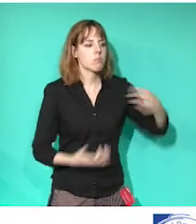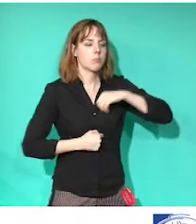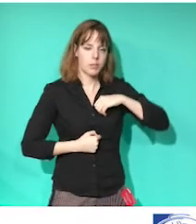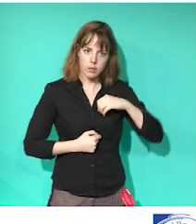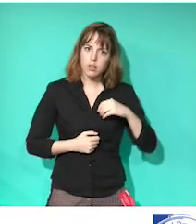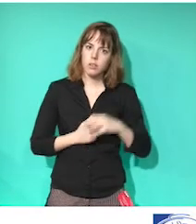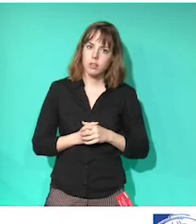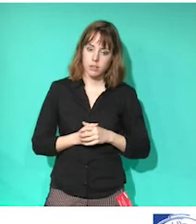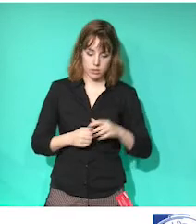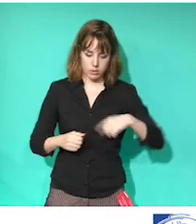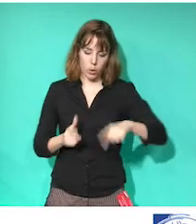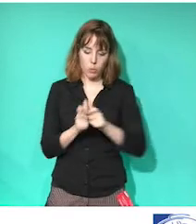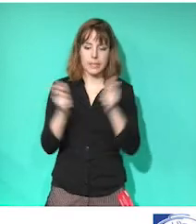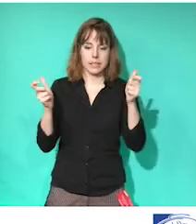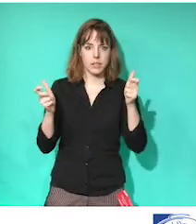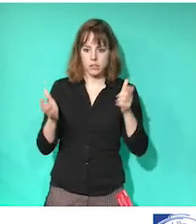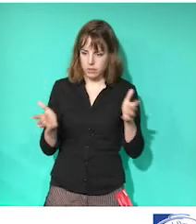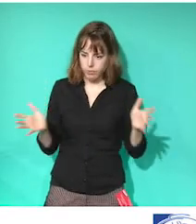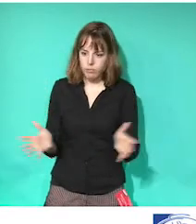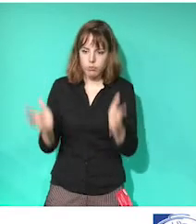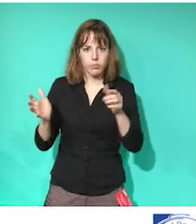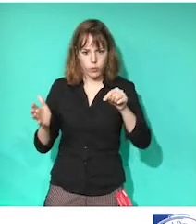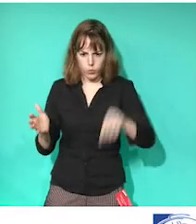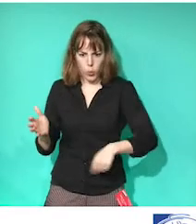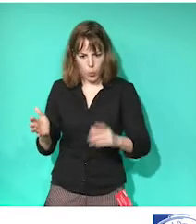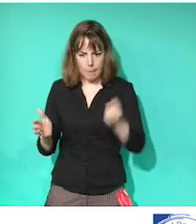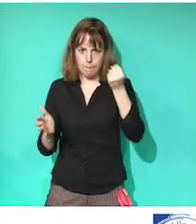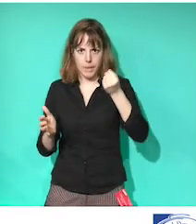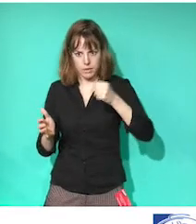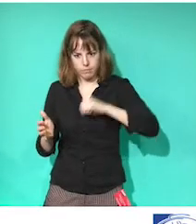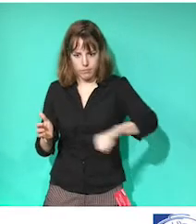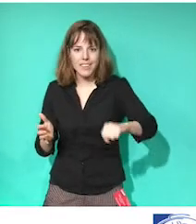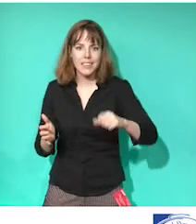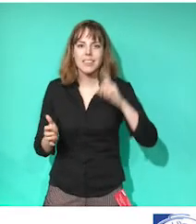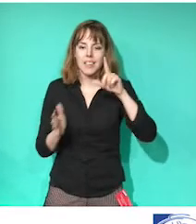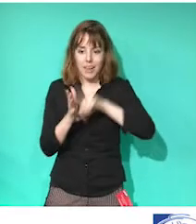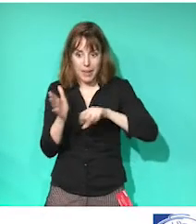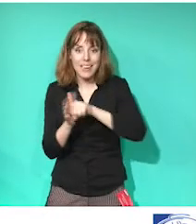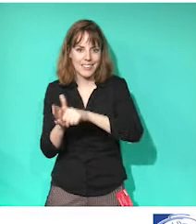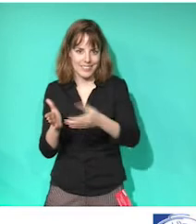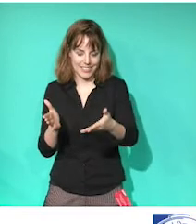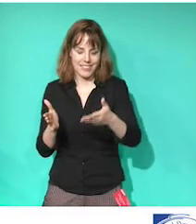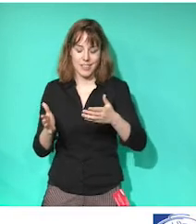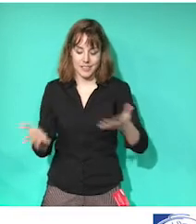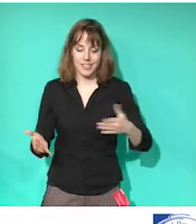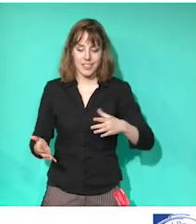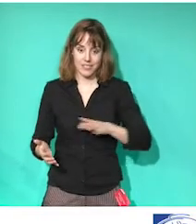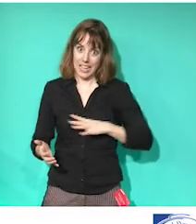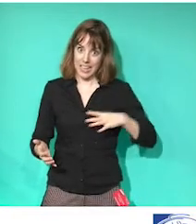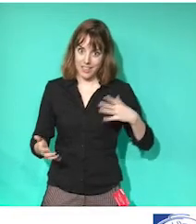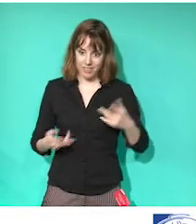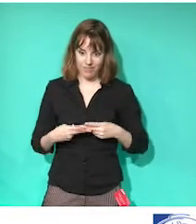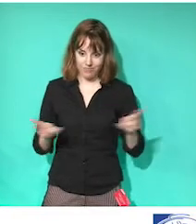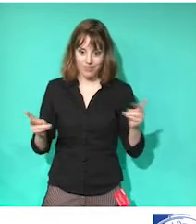aussi incité nos entreprises à prendre aussi ce sujet et d'ailleurs à labelliser leur initiative. Et je suis fière aujourd'hui de dire qu'on a